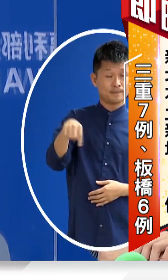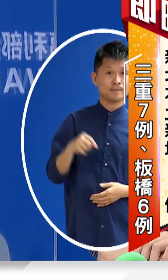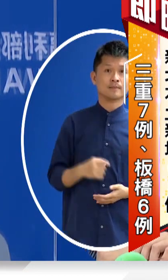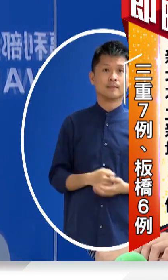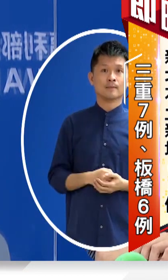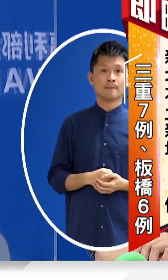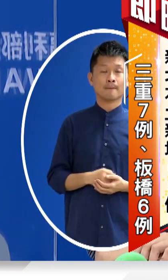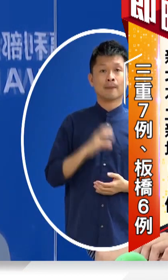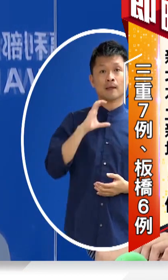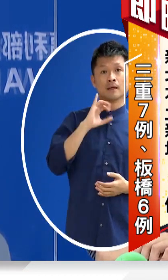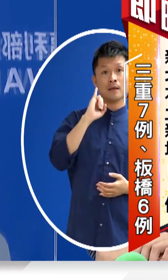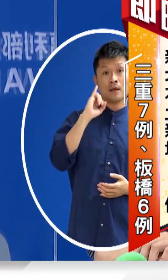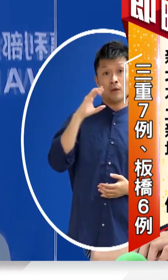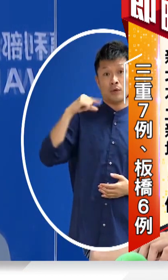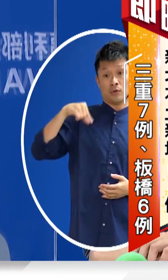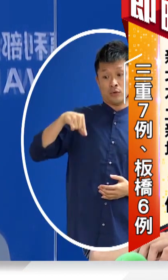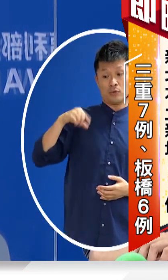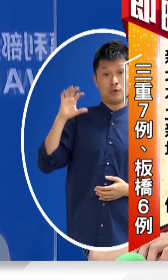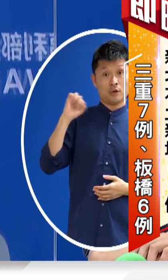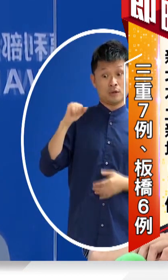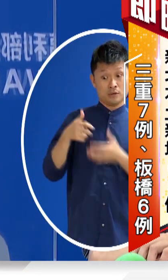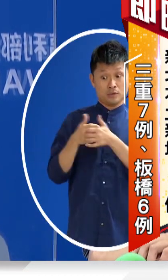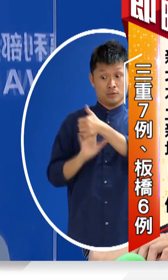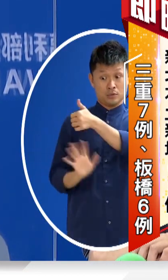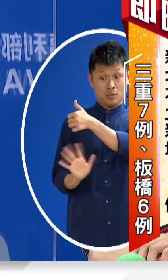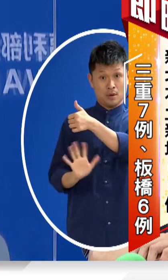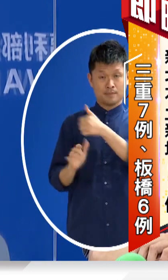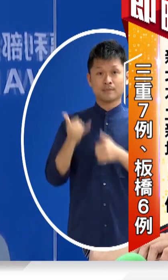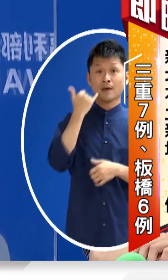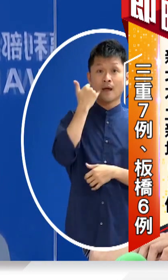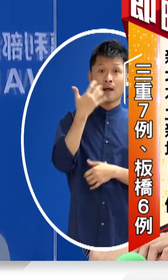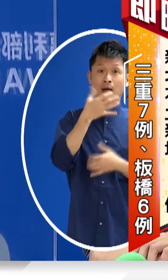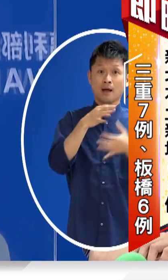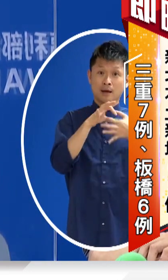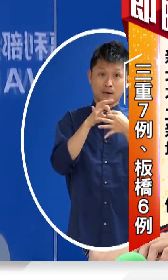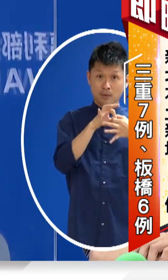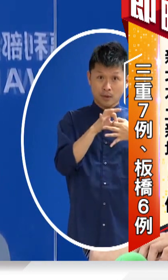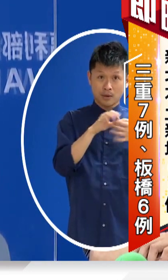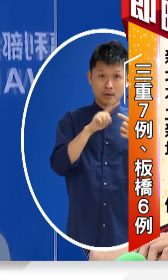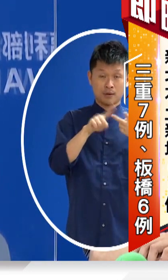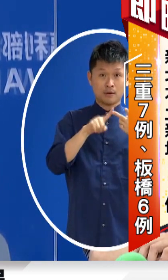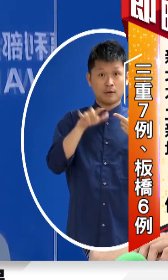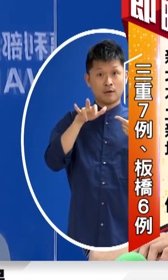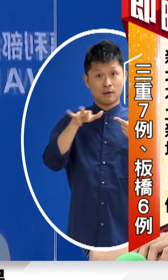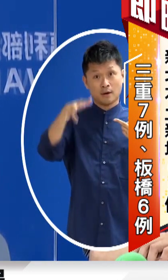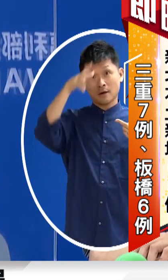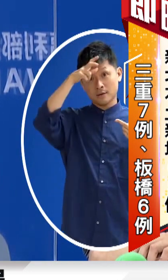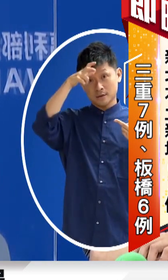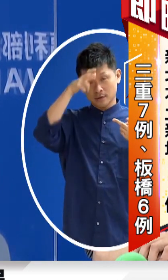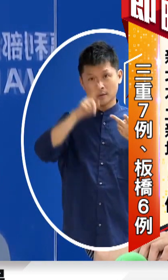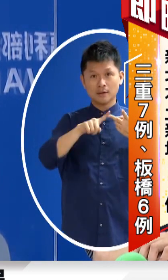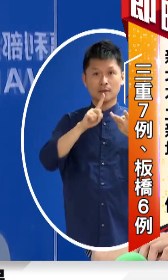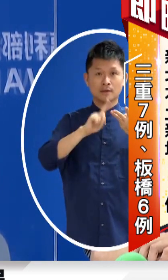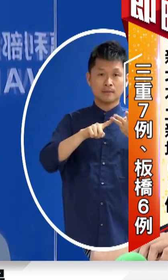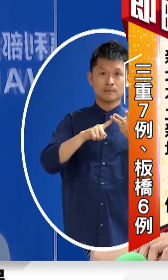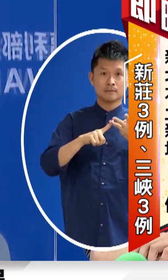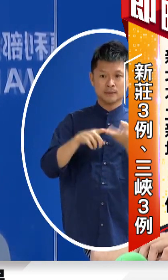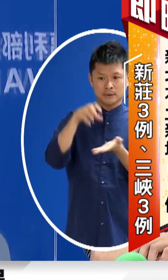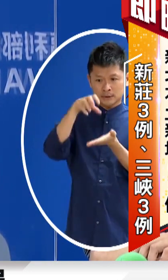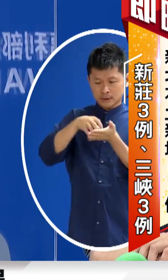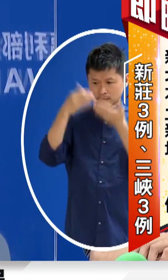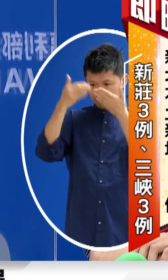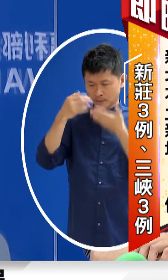括 CIQS 的团队，就是像海关航警证照查